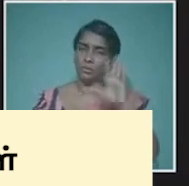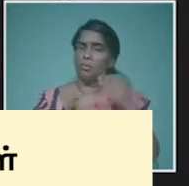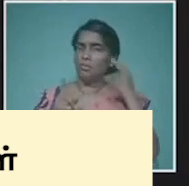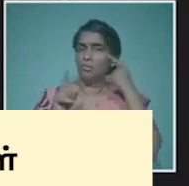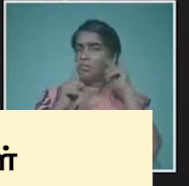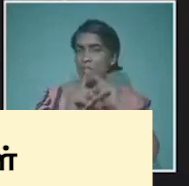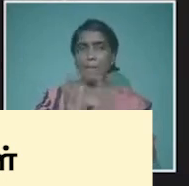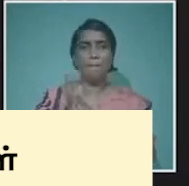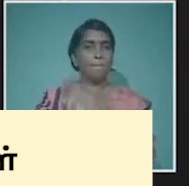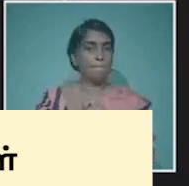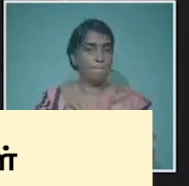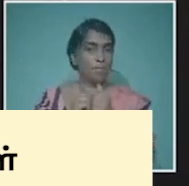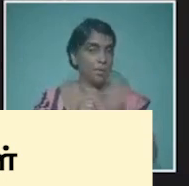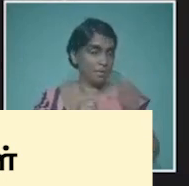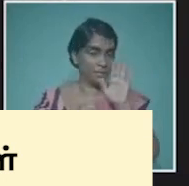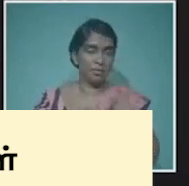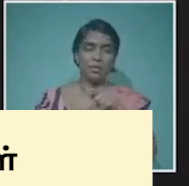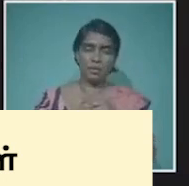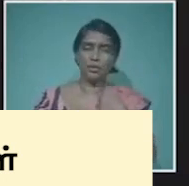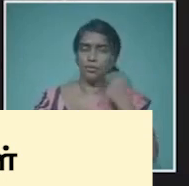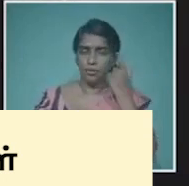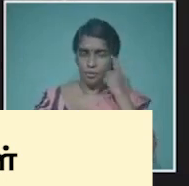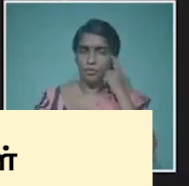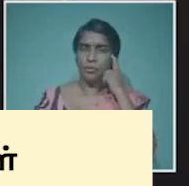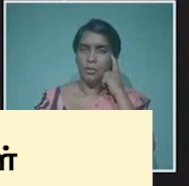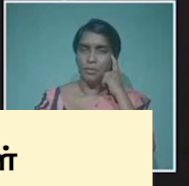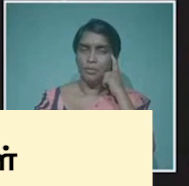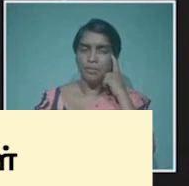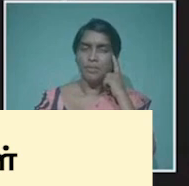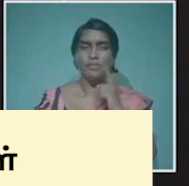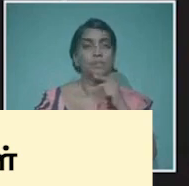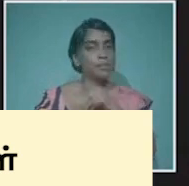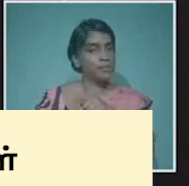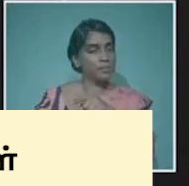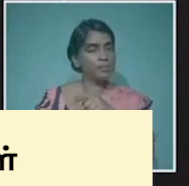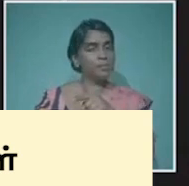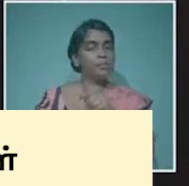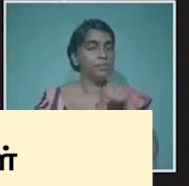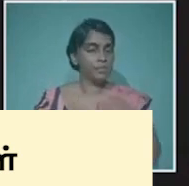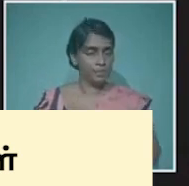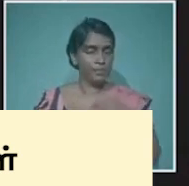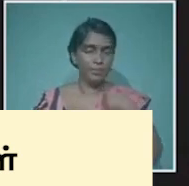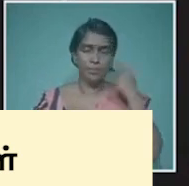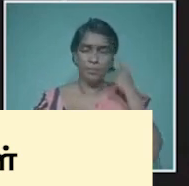விடயங்கள், இனவாத ரீதியான கருத்துக்கள், அவைகள் உண்மைகள் போலவே சொல்லப்பட்டன. மருத்துவ ரீதியாக நமக்கு தெரியும்,